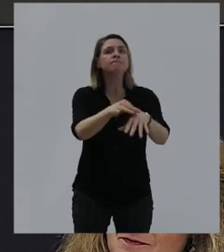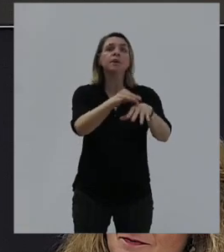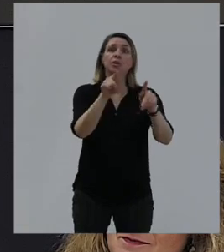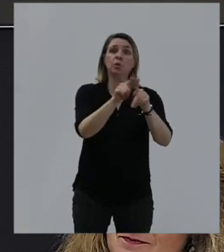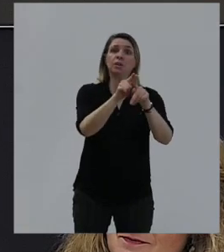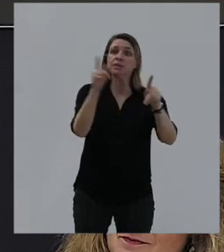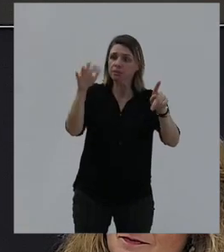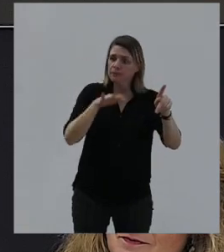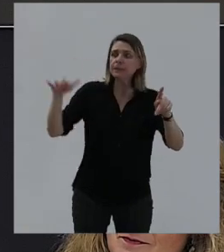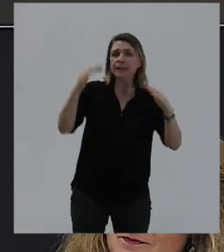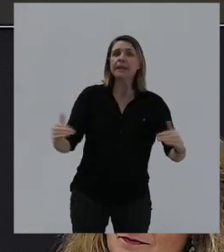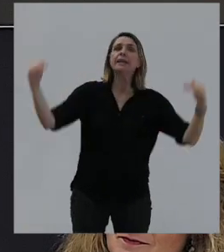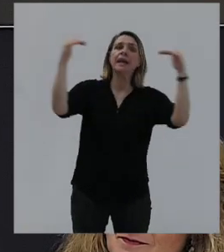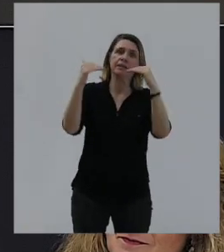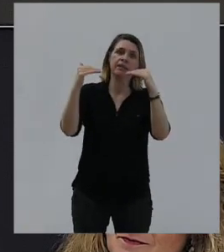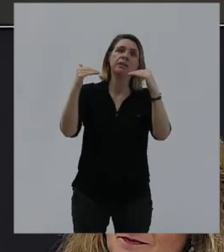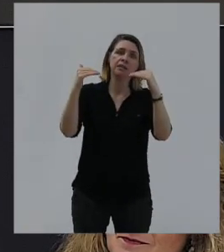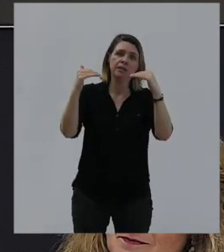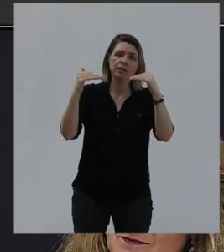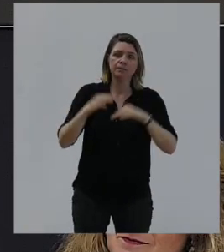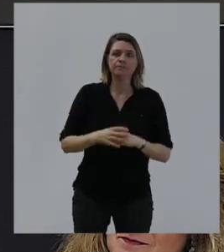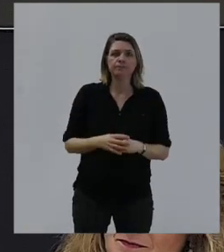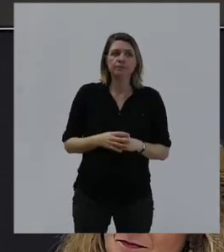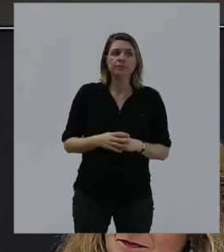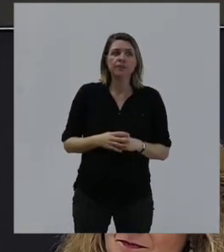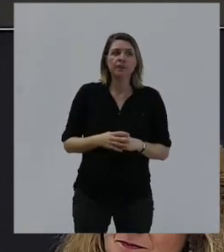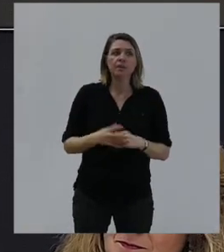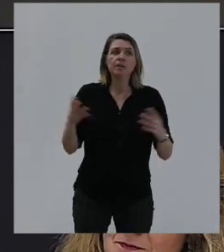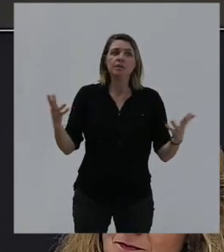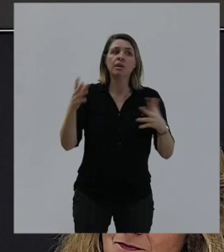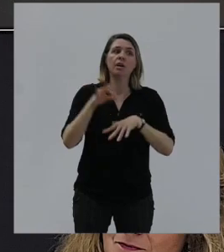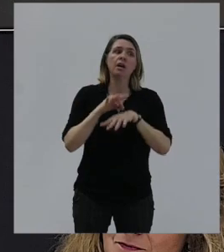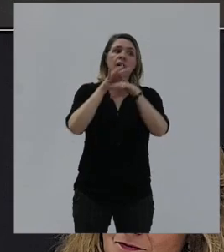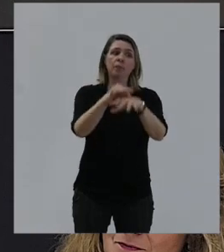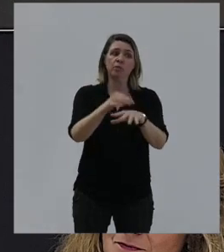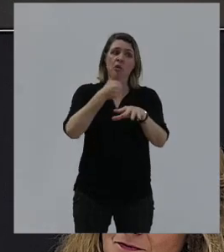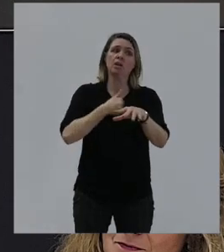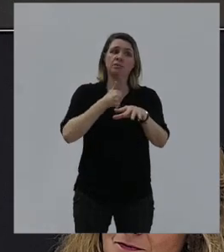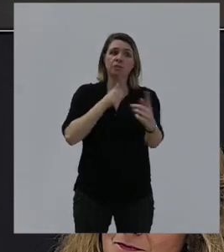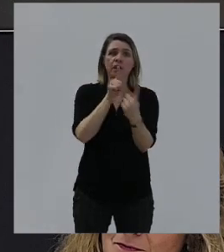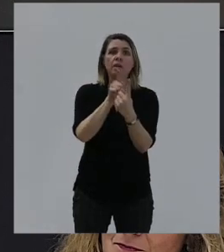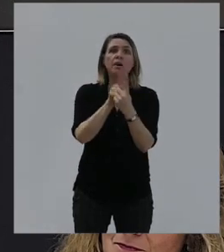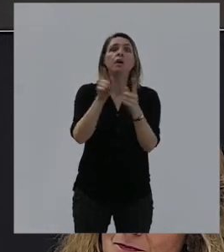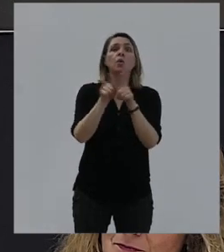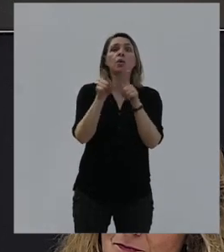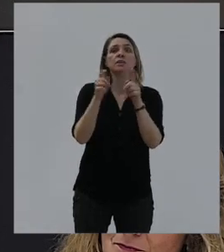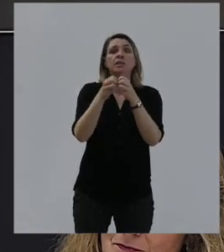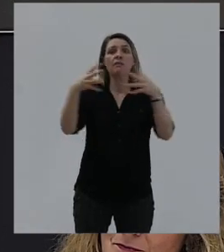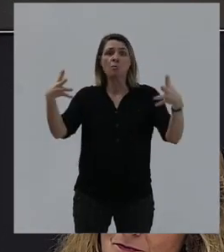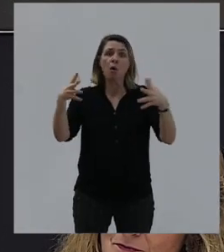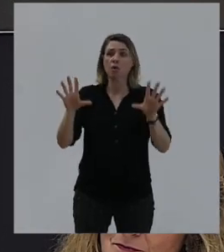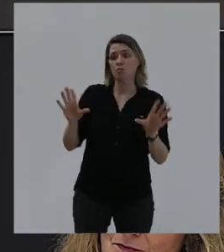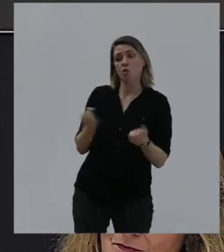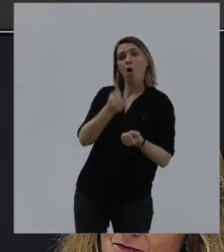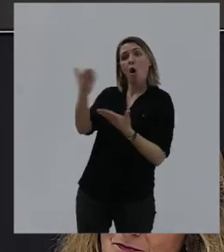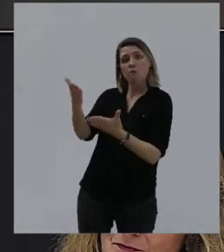égalité dans les possibilités de progression de carrière. Cela passe par l'accompagnement individuel, par le développement d'une offre de